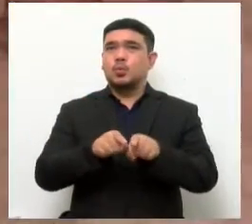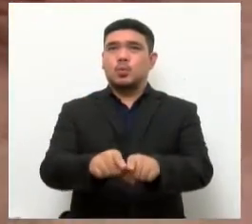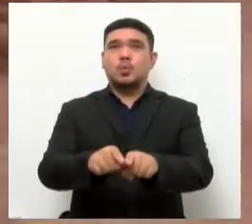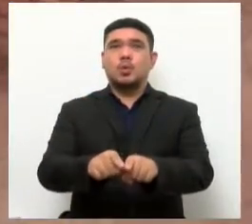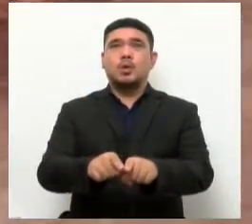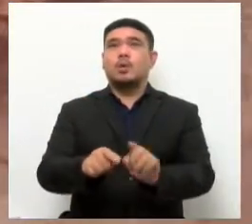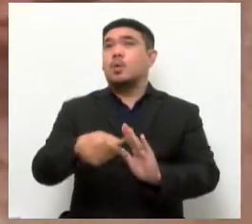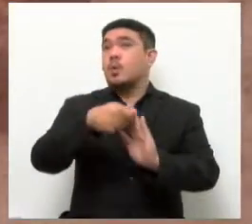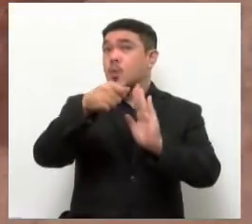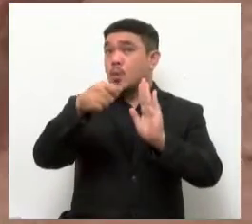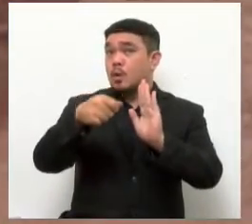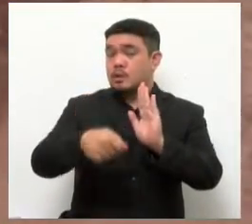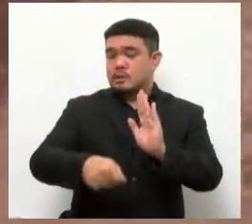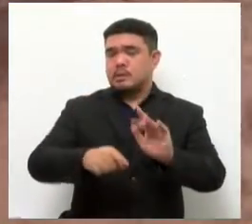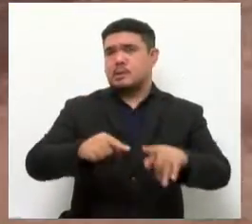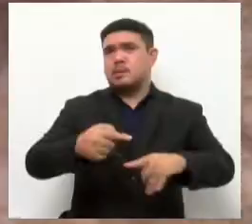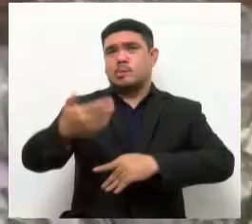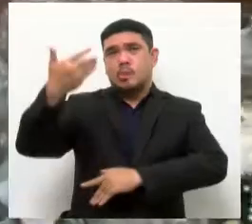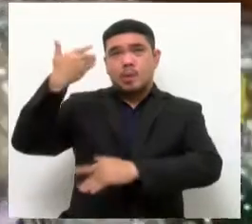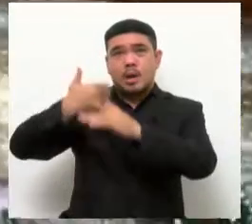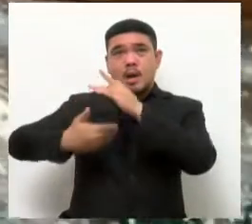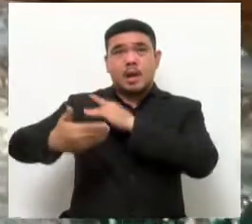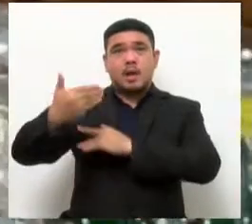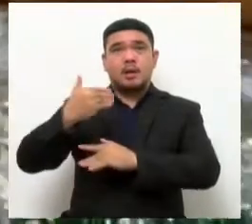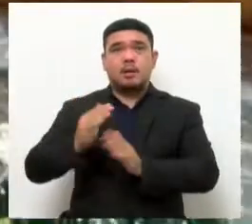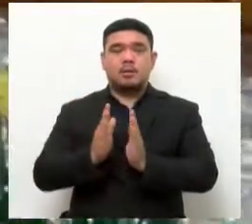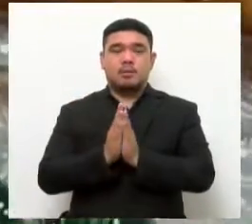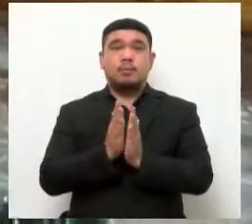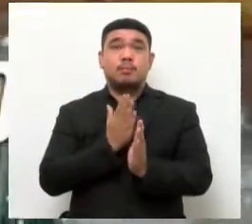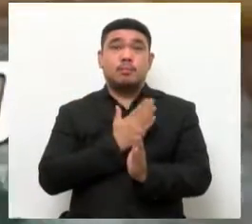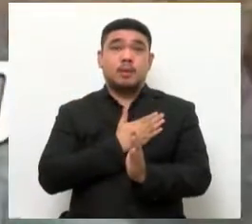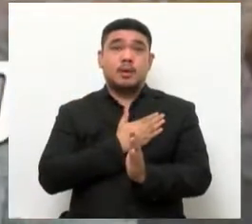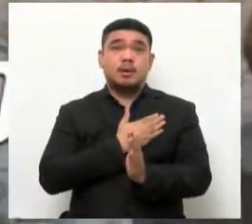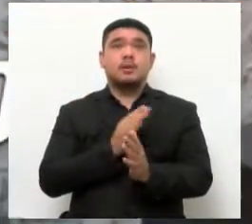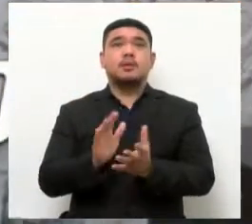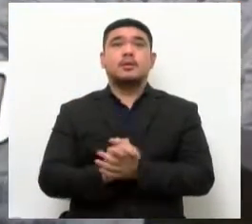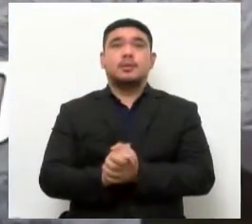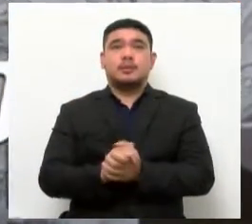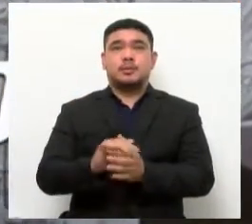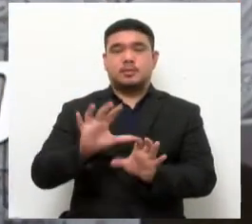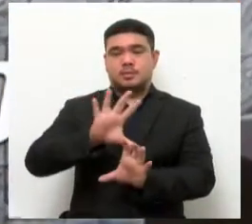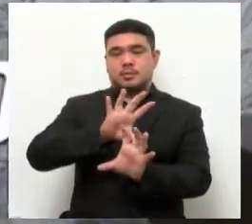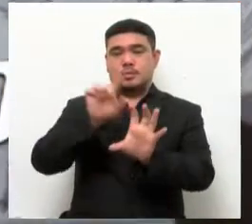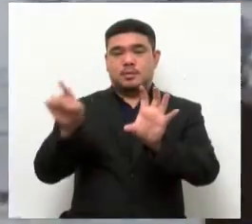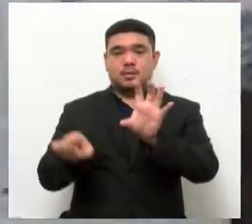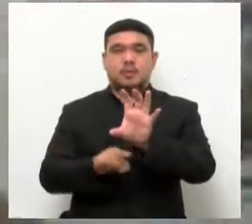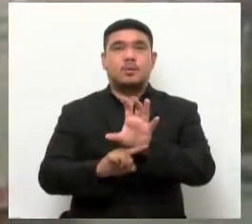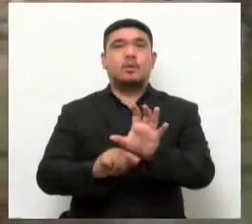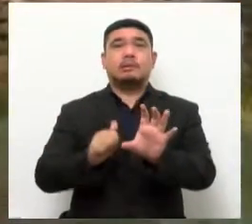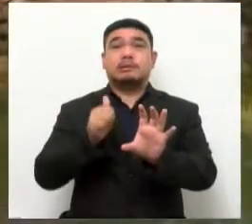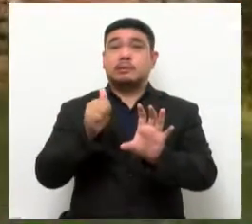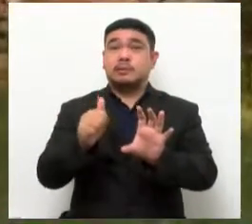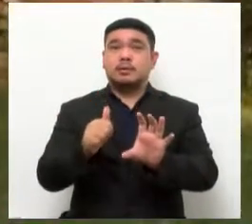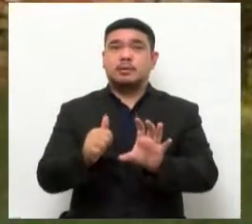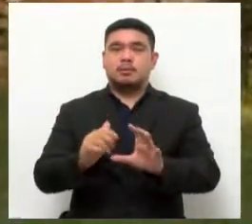ะคองถิ่นเดิมโคราชพระพุทธไสยญาติศิลาทำมาจากล้ำค่า